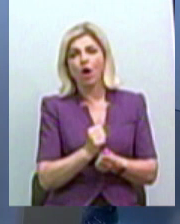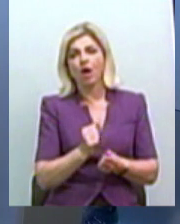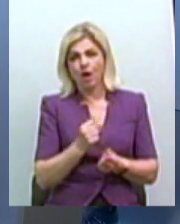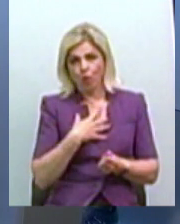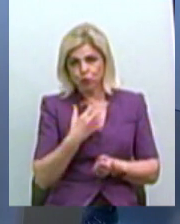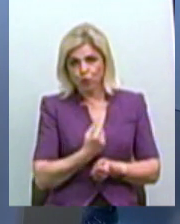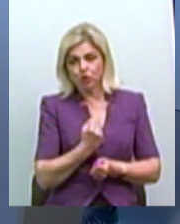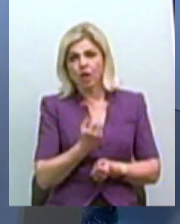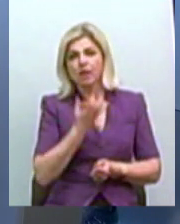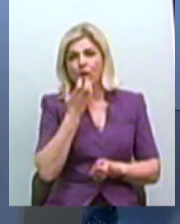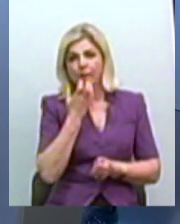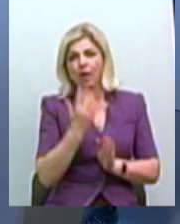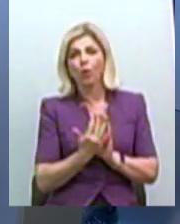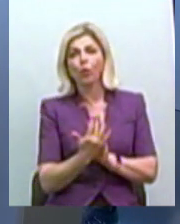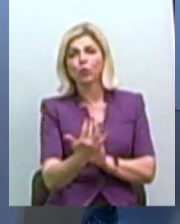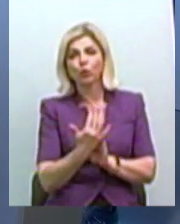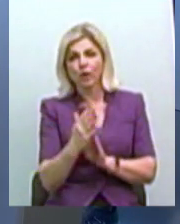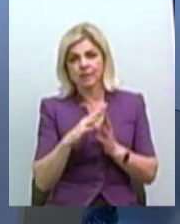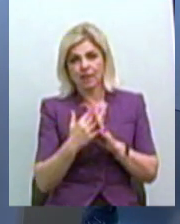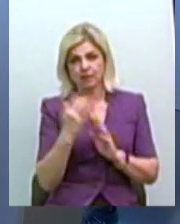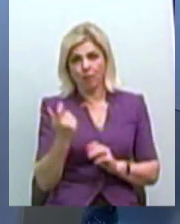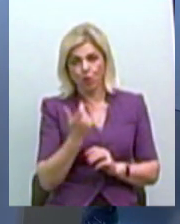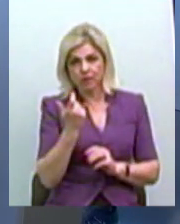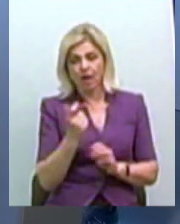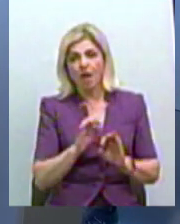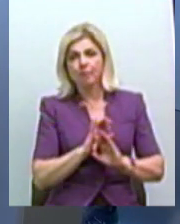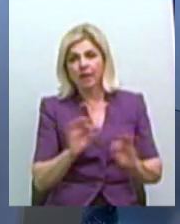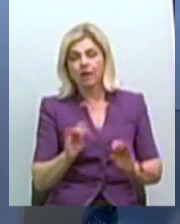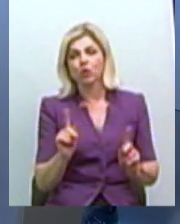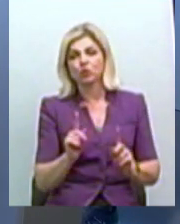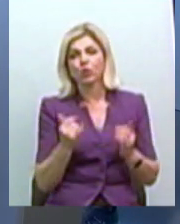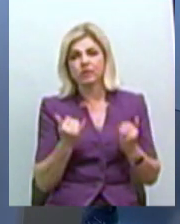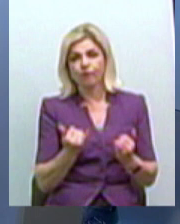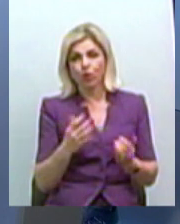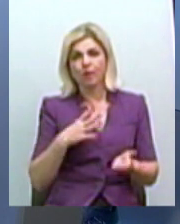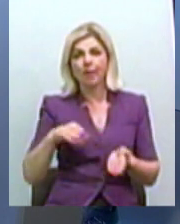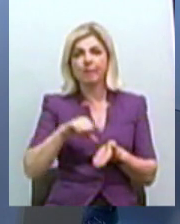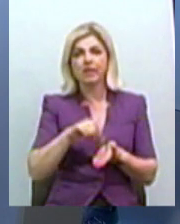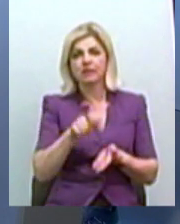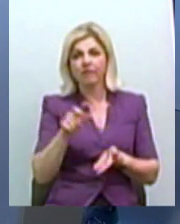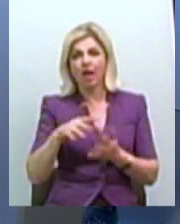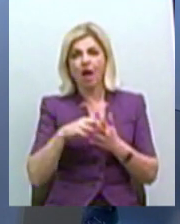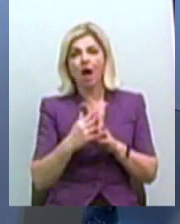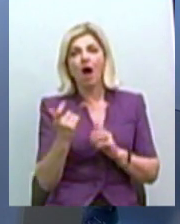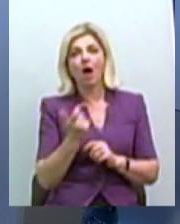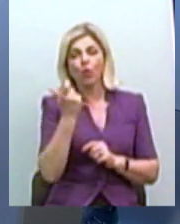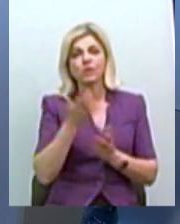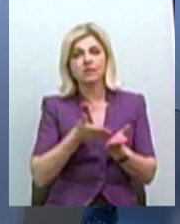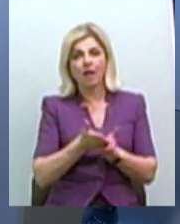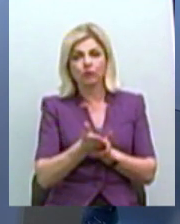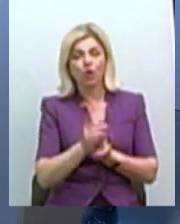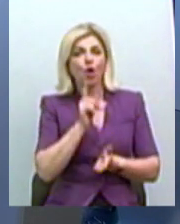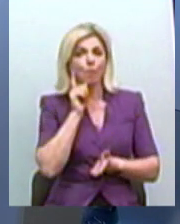теплолюбивых культур в сельском хозяйстве. И прекрасно, что на сегодняшнем мероприятии были представители агросектора, которые